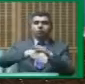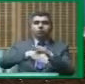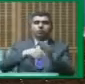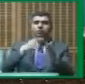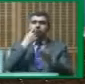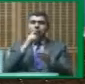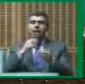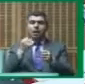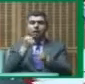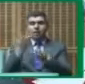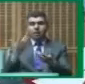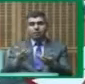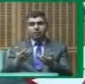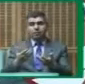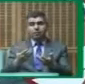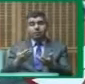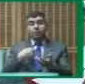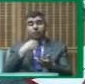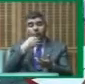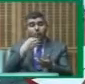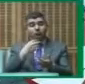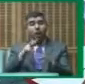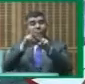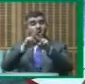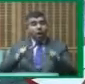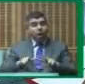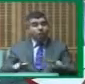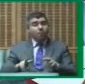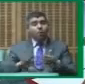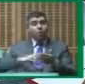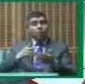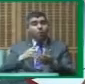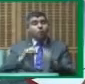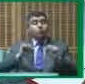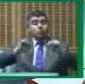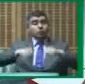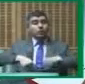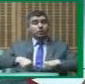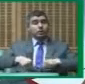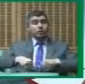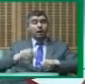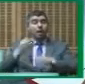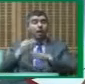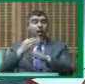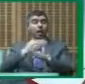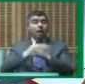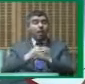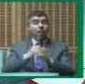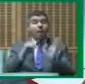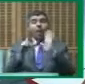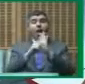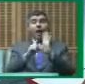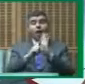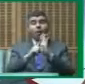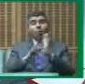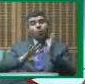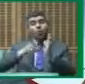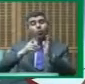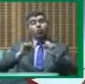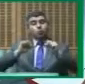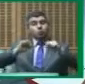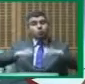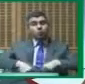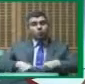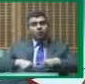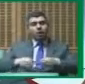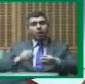قمنا بالتقييم ديال السياسات حنا بسبب مراجعتها وصوتوا في هذه القاعة على مشروع قانون من الأهمية بمكان لكي